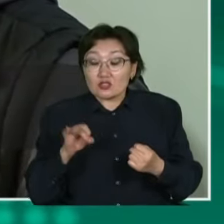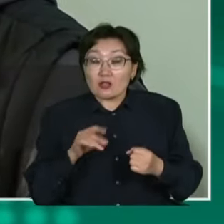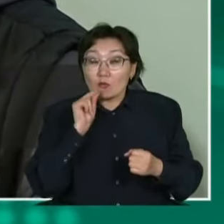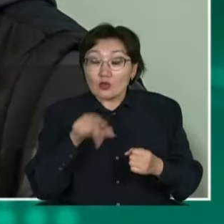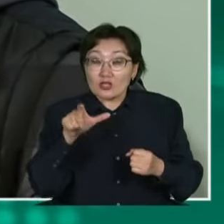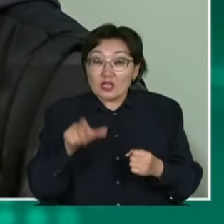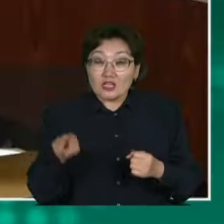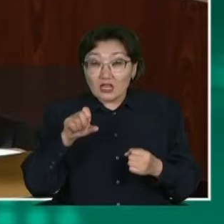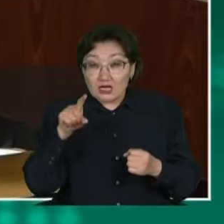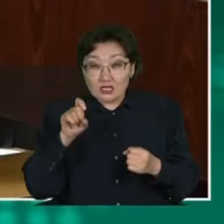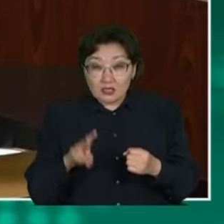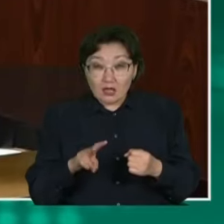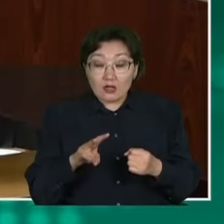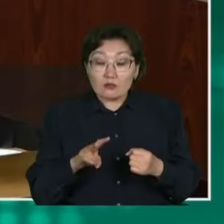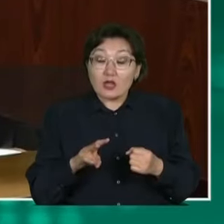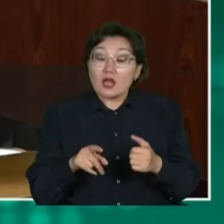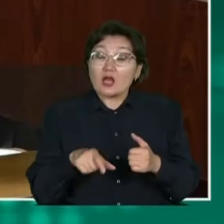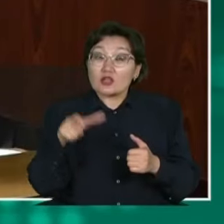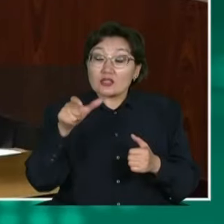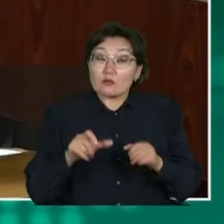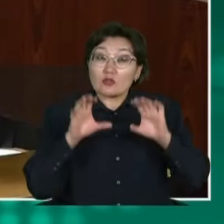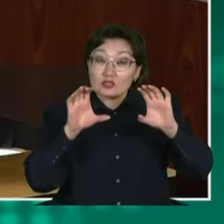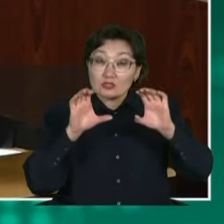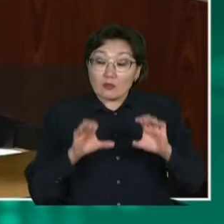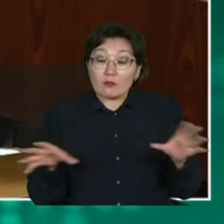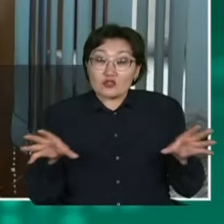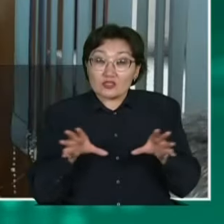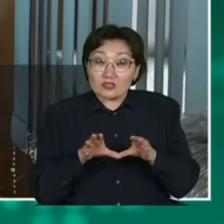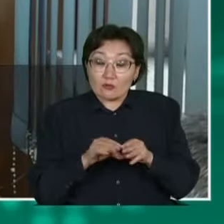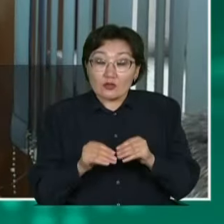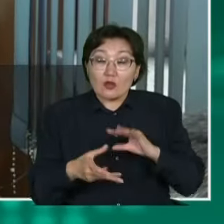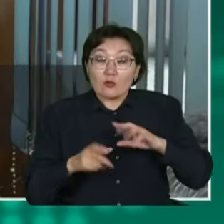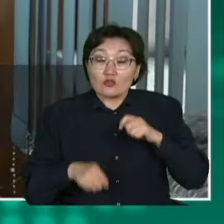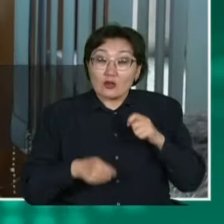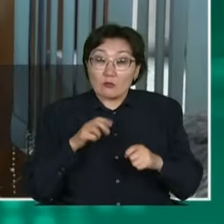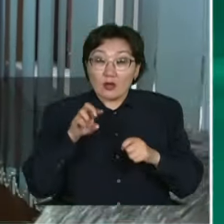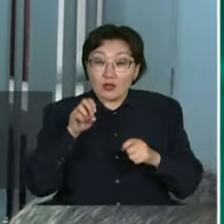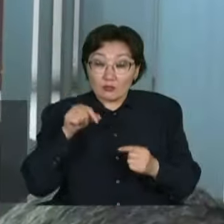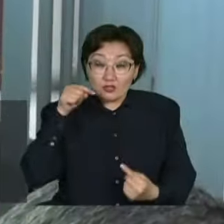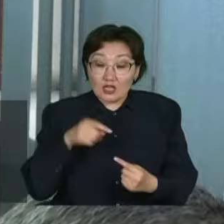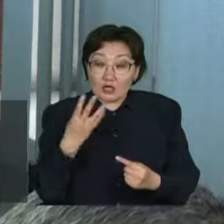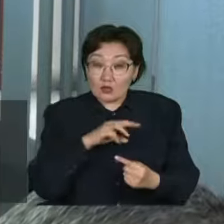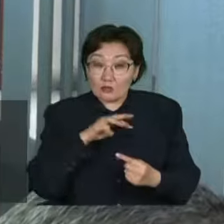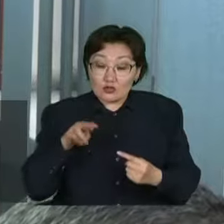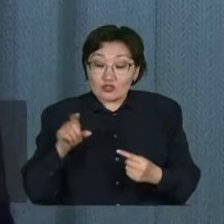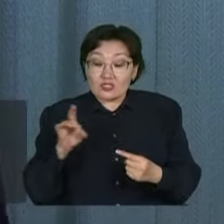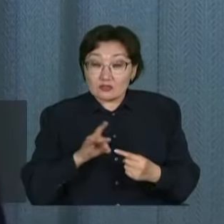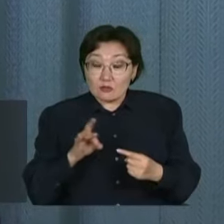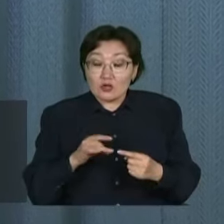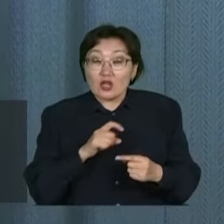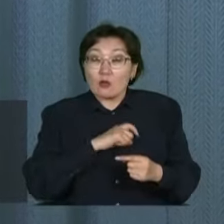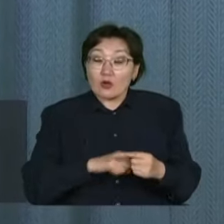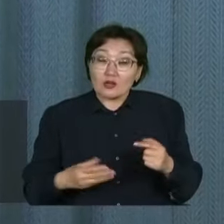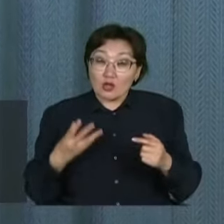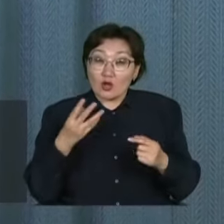сотталушы Дархан Ахметжановтың азаматтық кодекстің бірлесіп келтірген зиян бабы бойынша 40 миллион теңге көлемінде моральдық